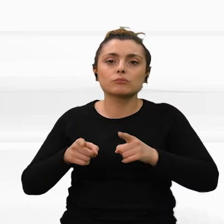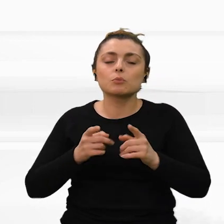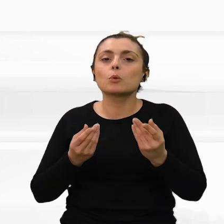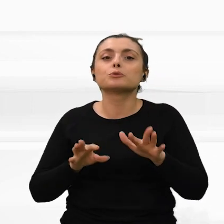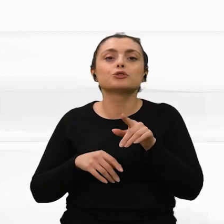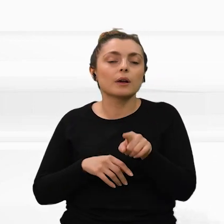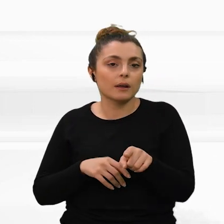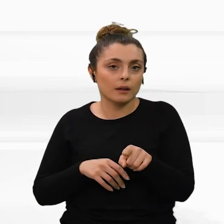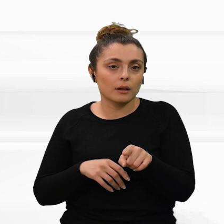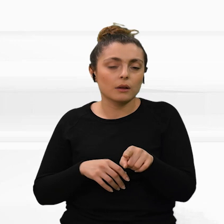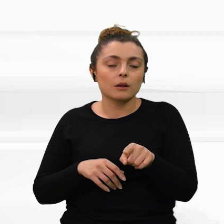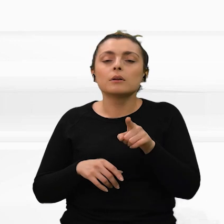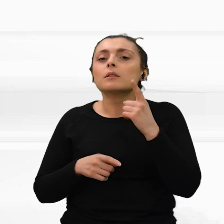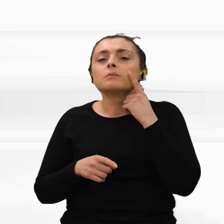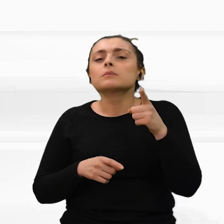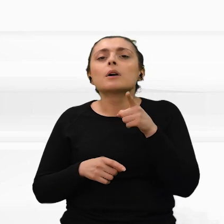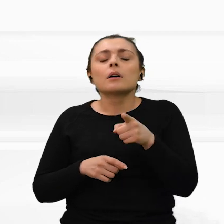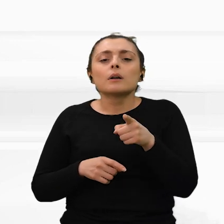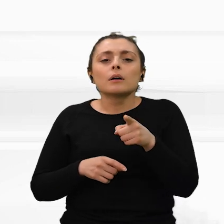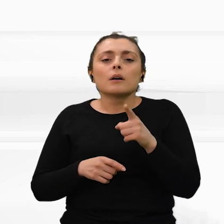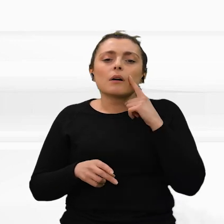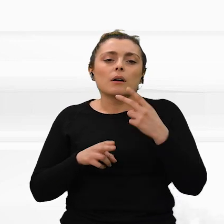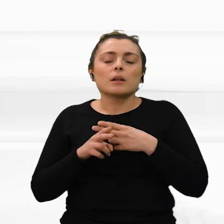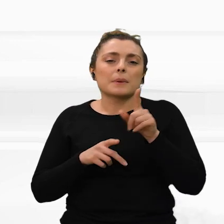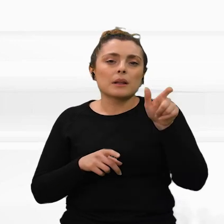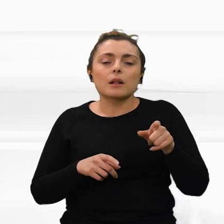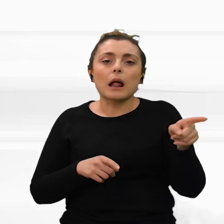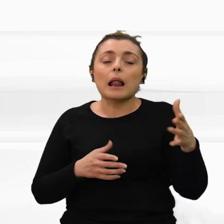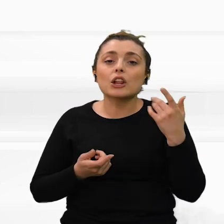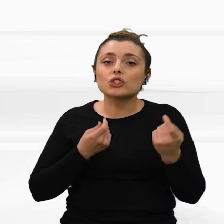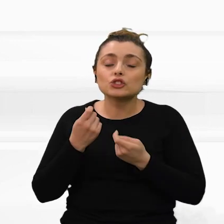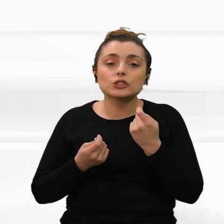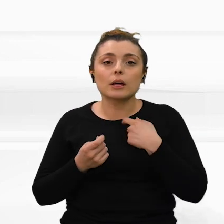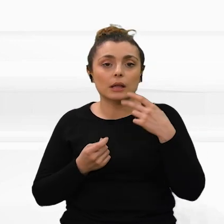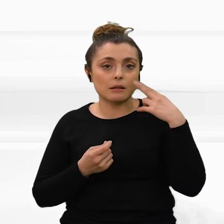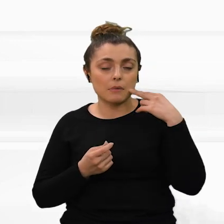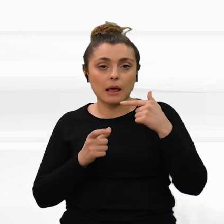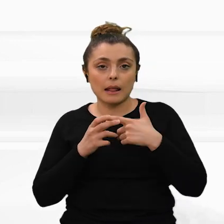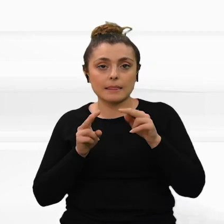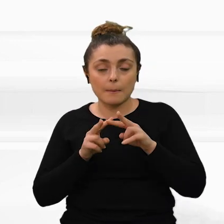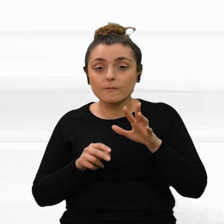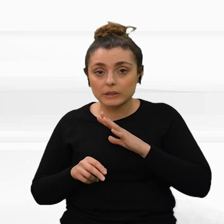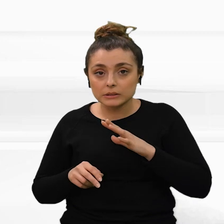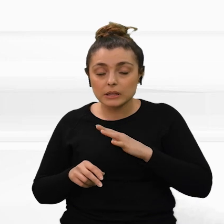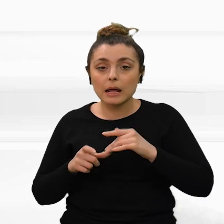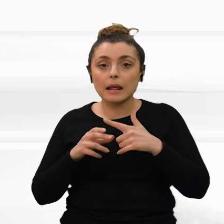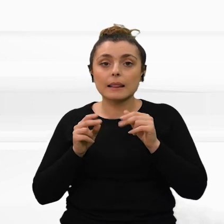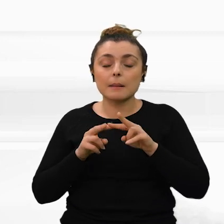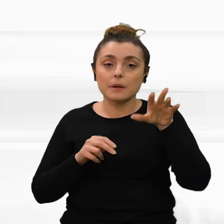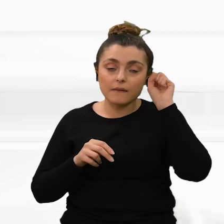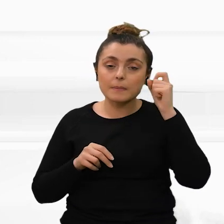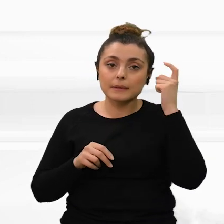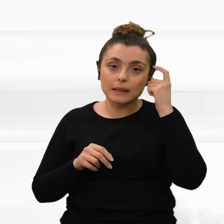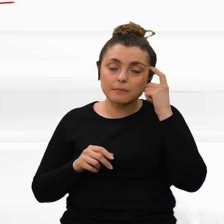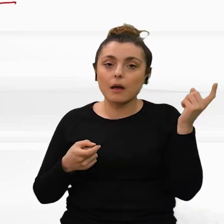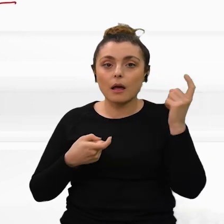yönlendirme yiyecektir bakın sevgili öğren bu Örneğin bir onu hangi eylemlerimiz erdemlidir diye sorduğunda Erdem